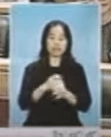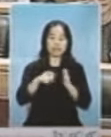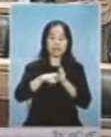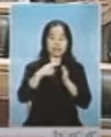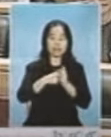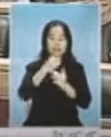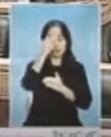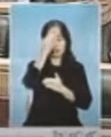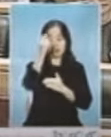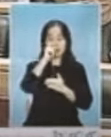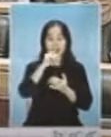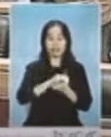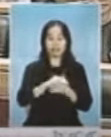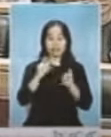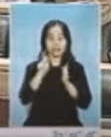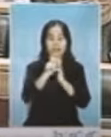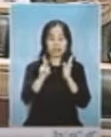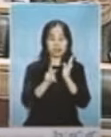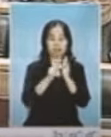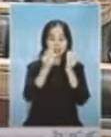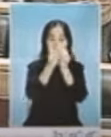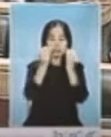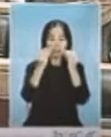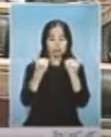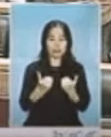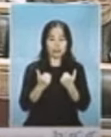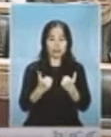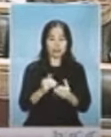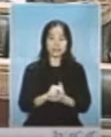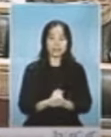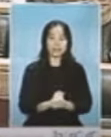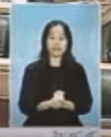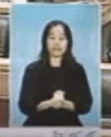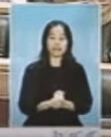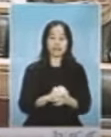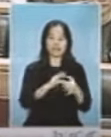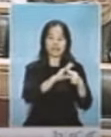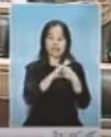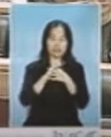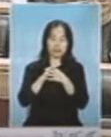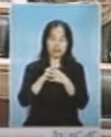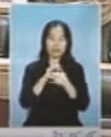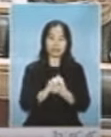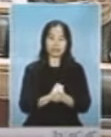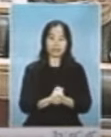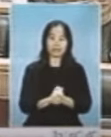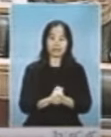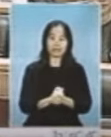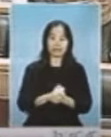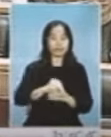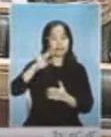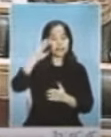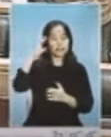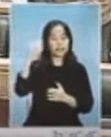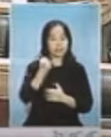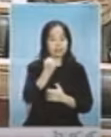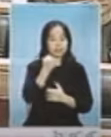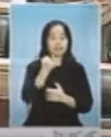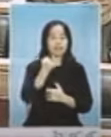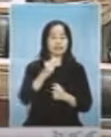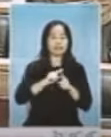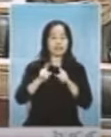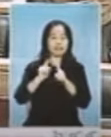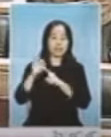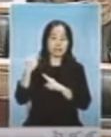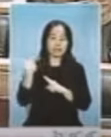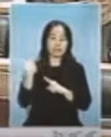ว่ากฎหมายรัฐธรรมนูญฉบับนี้นี่มันเป็นผลพวงของการเผด็จการมัน